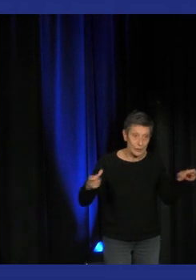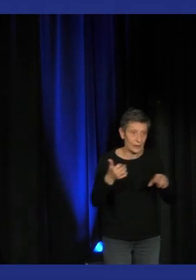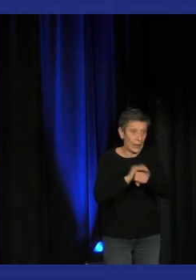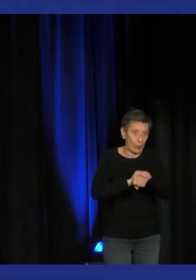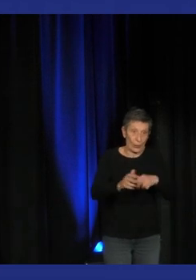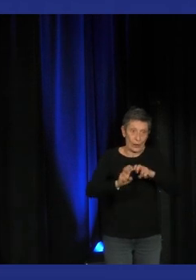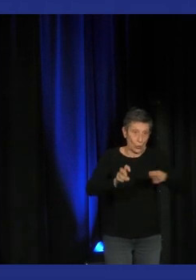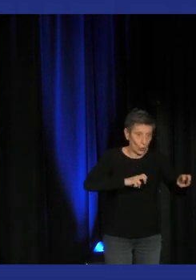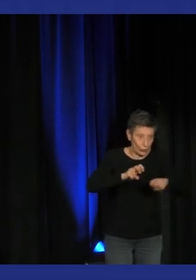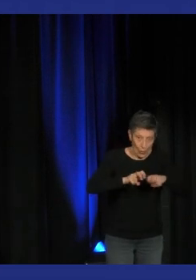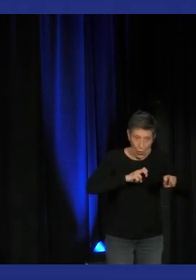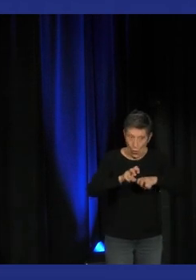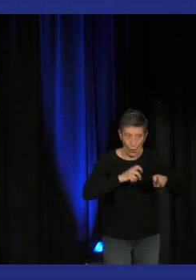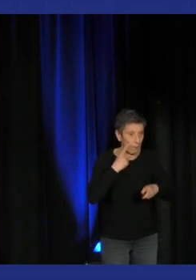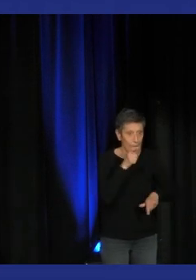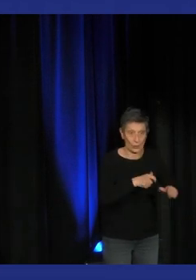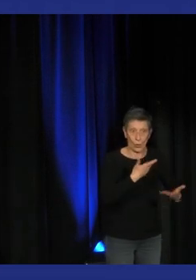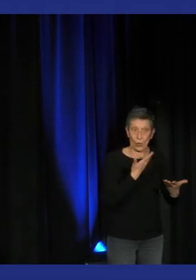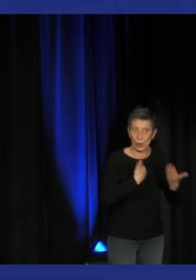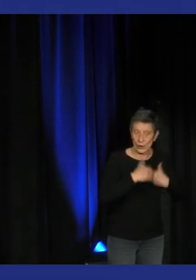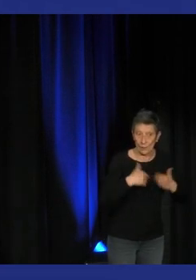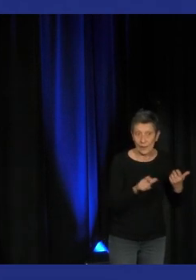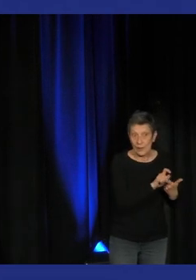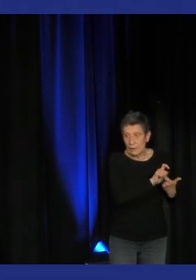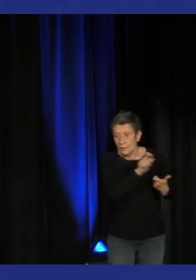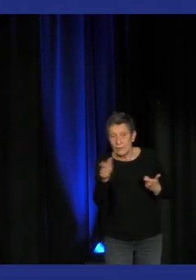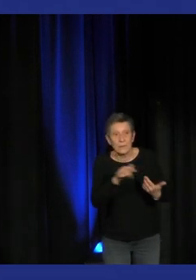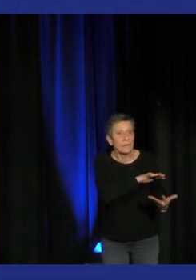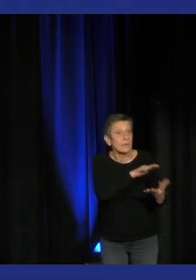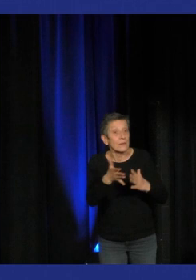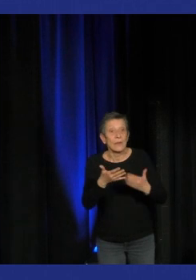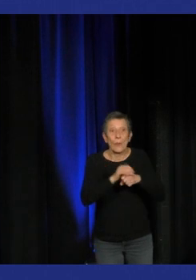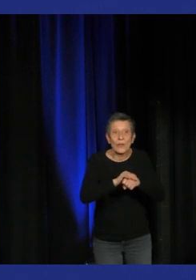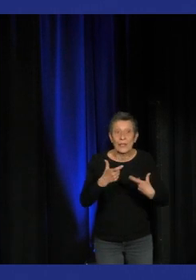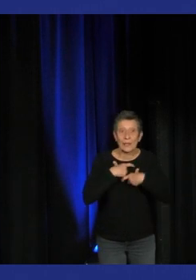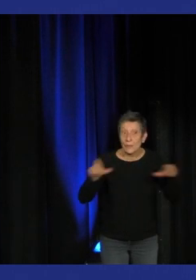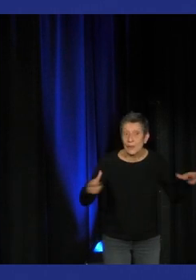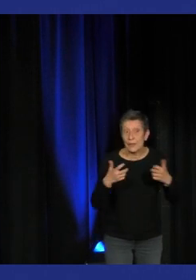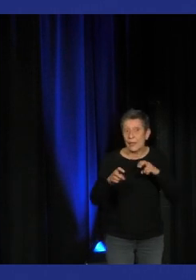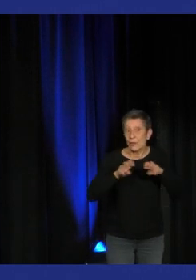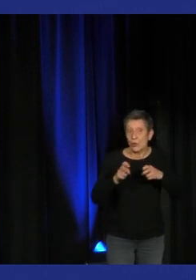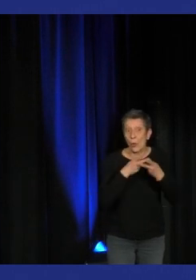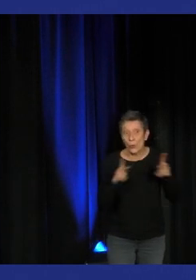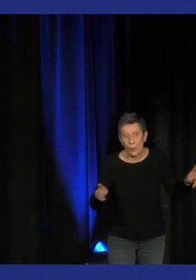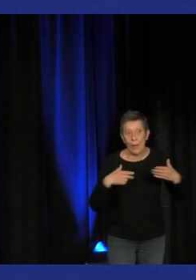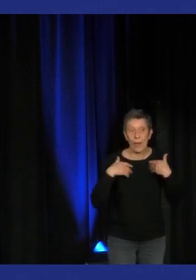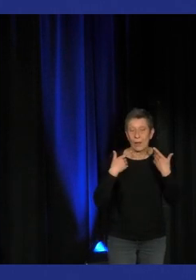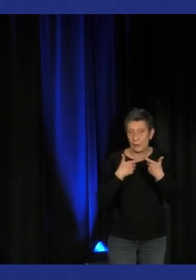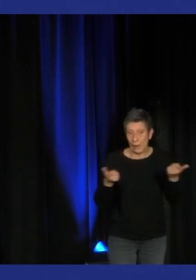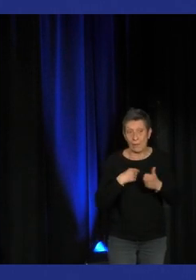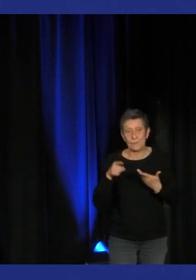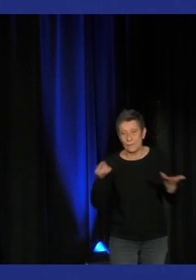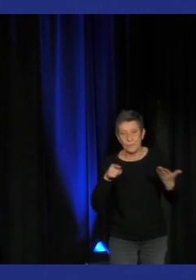des personnes handicapées aux politiques d'accessibilité des transports urbains de voyageurs en France de 1975 à